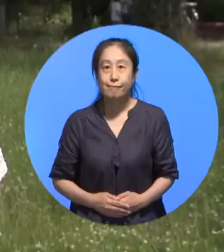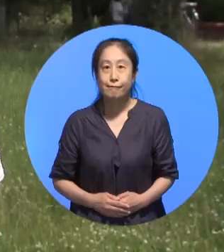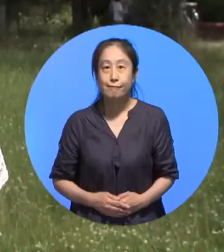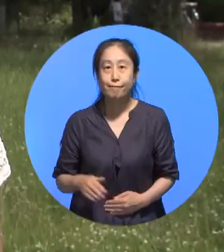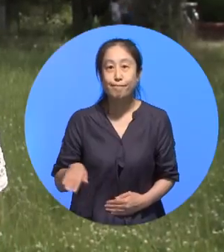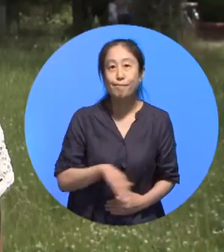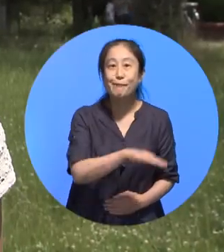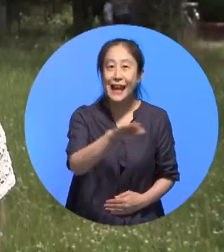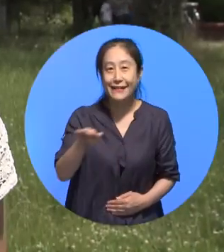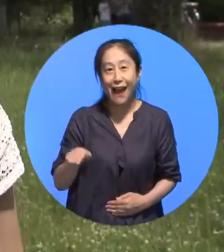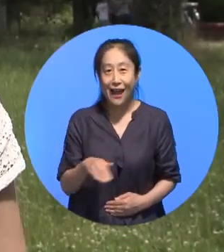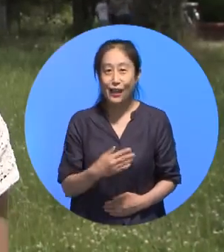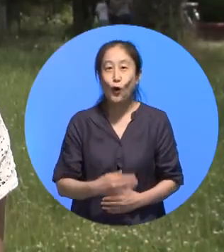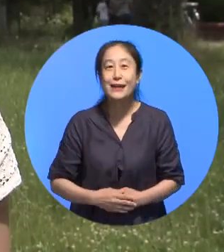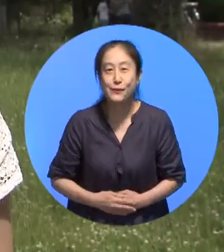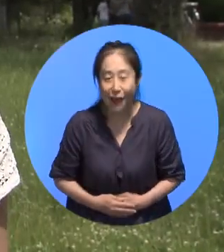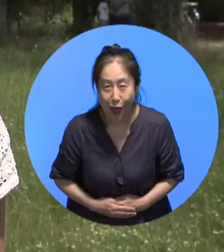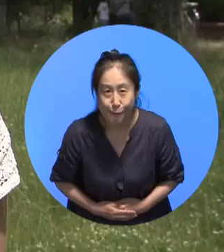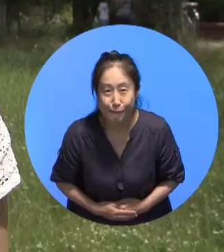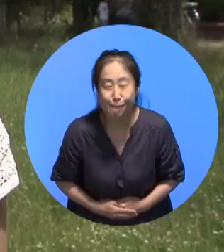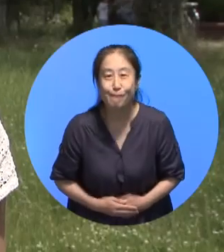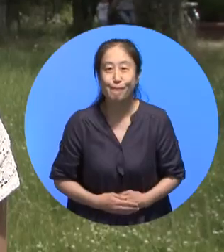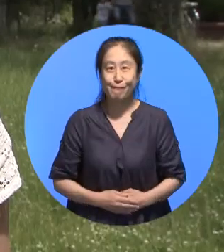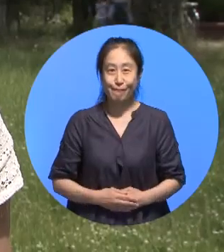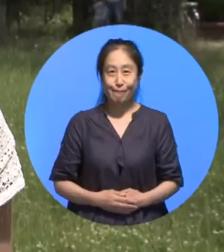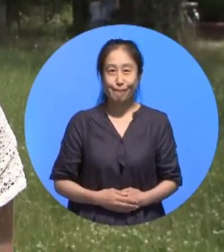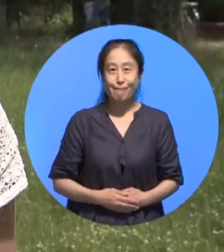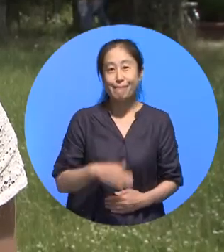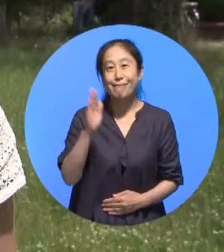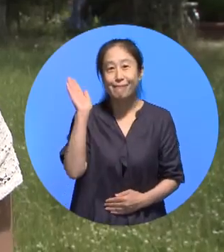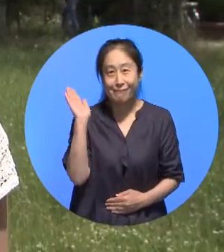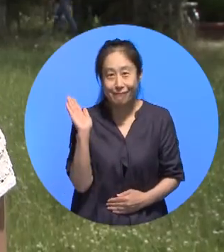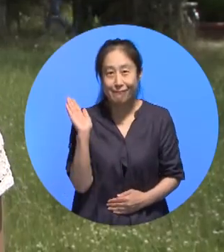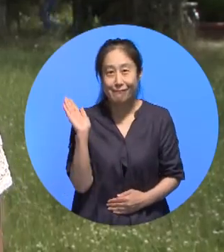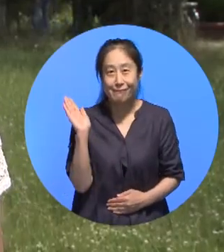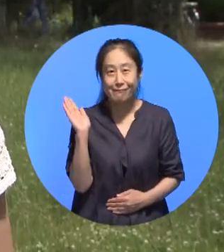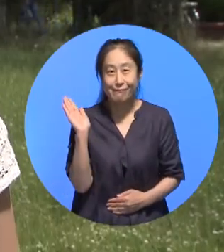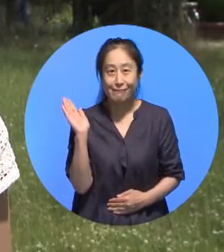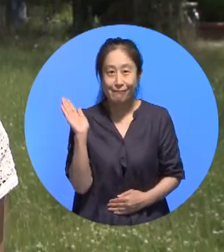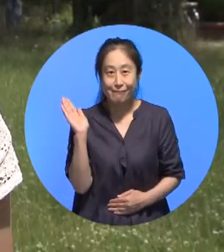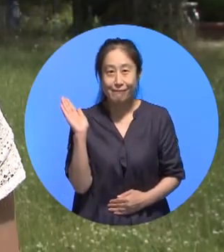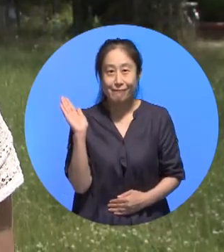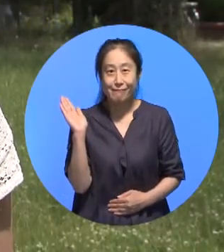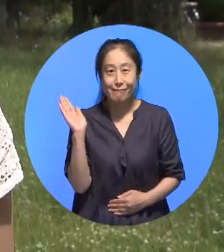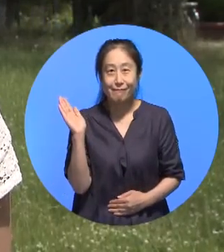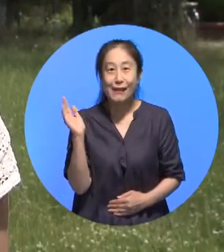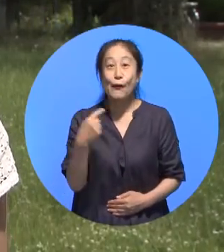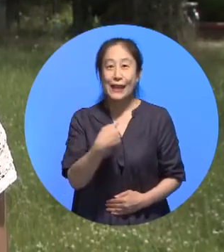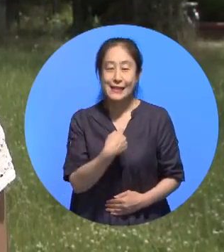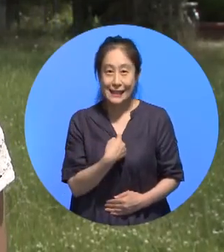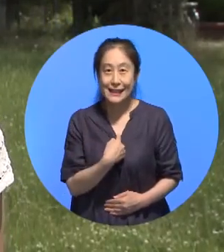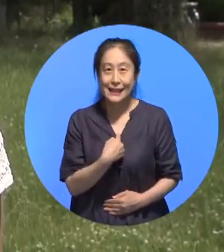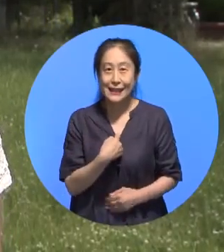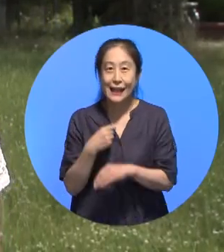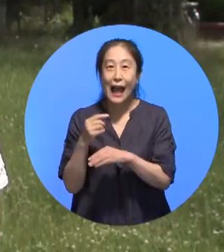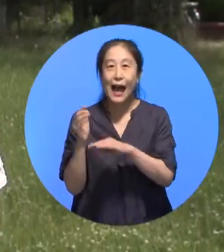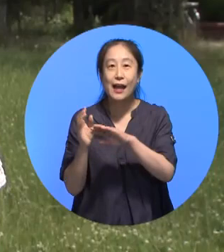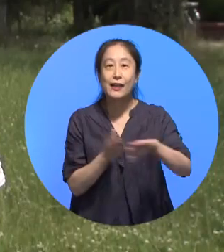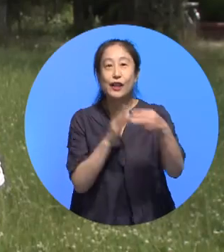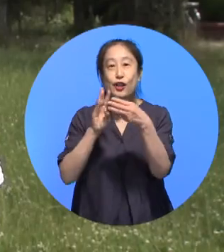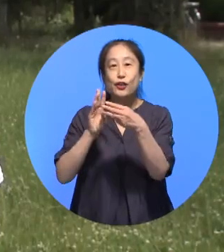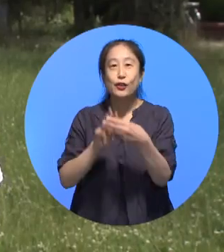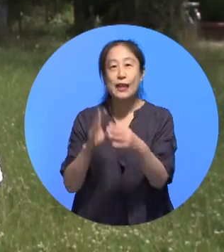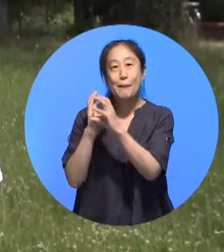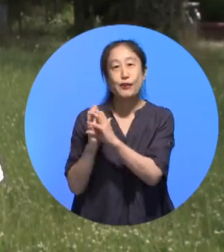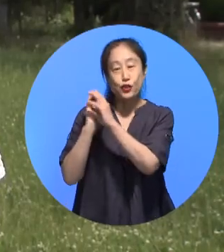皆さんこんにちは杉田祭り実行委員会学生部会の鈴木です今回は私が杉田祭り本